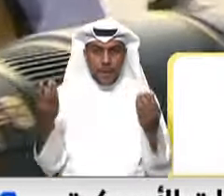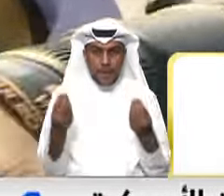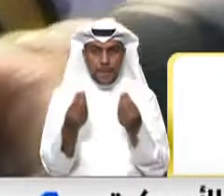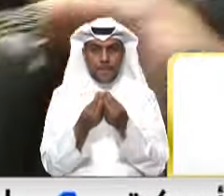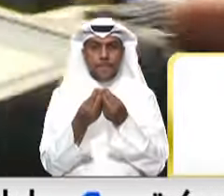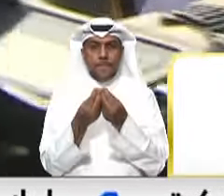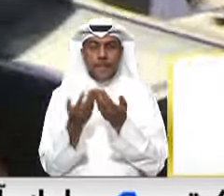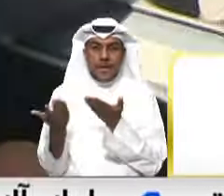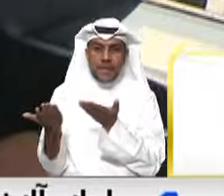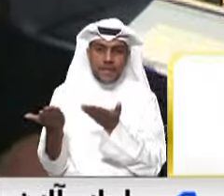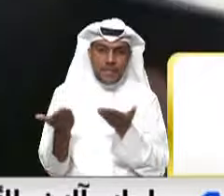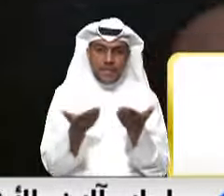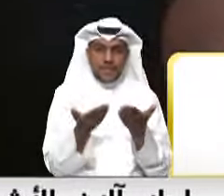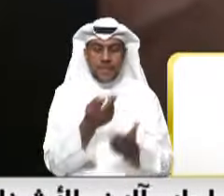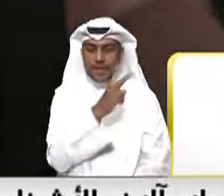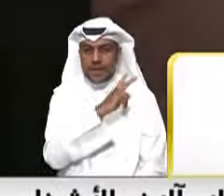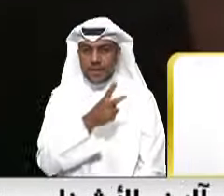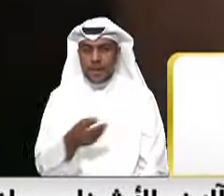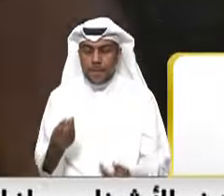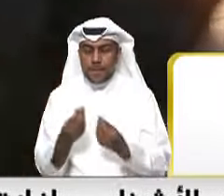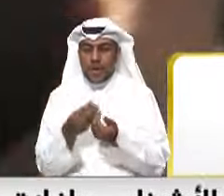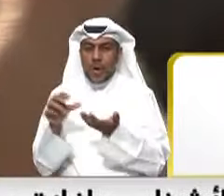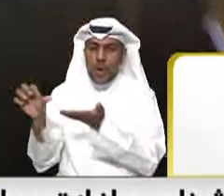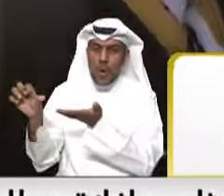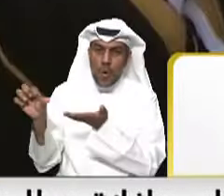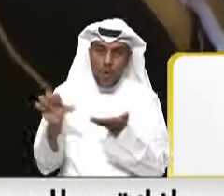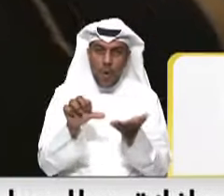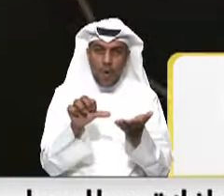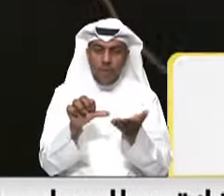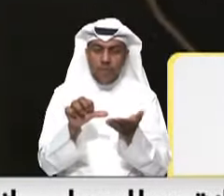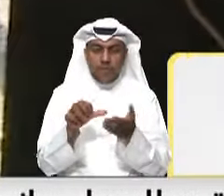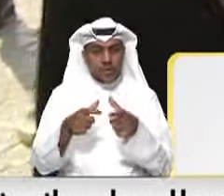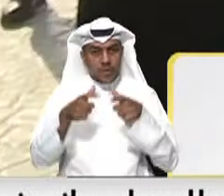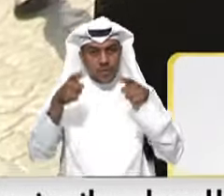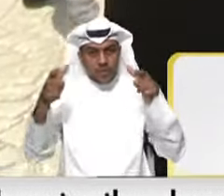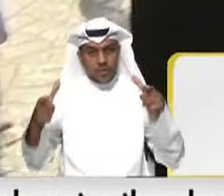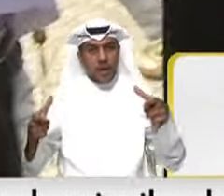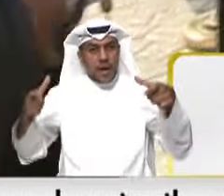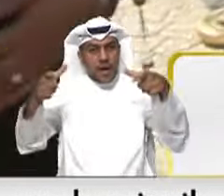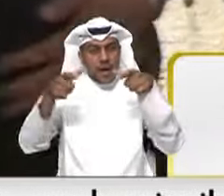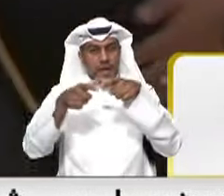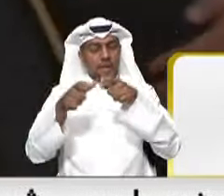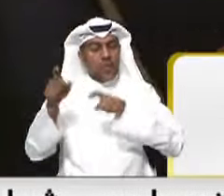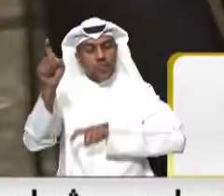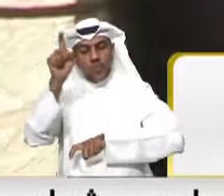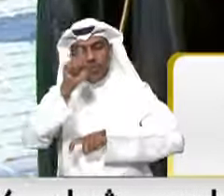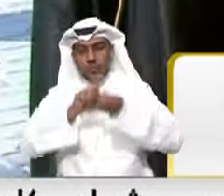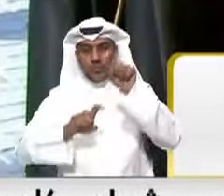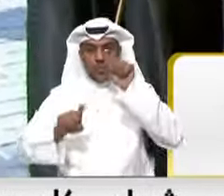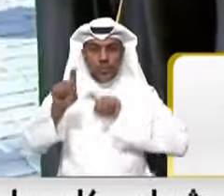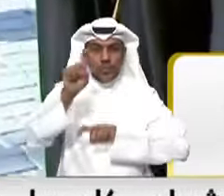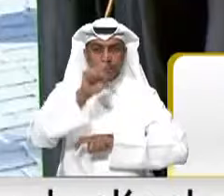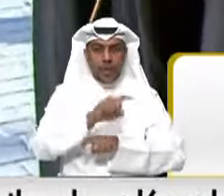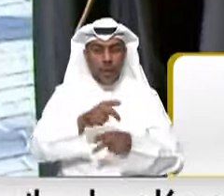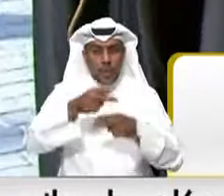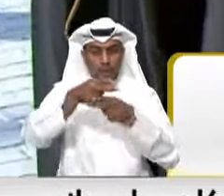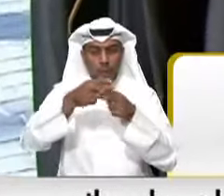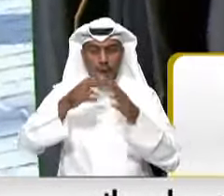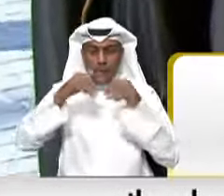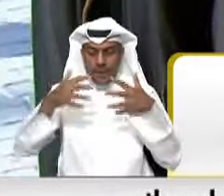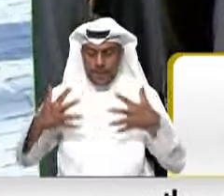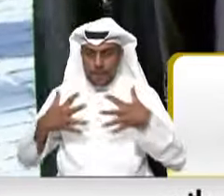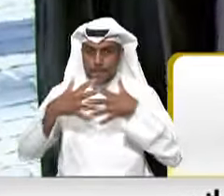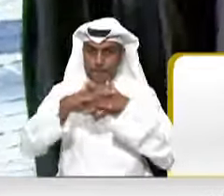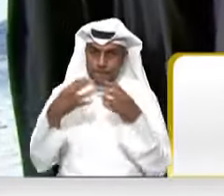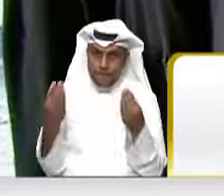موسعة ضمت أعضاء الوفدين وشهدت تناولا عميقا للعلاقات الثنائية بين البلدين